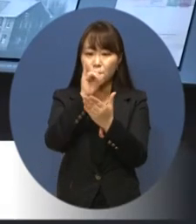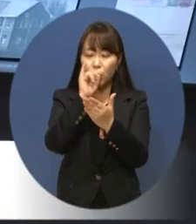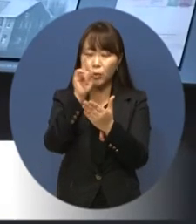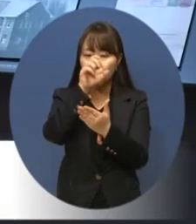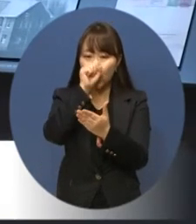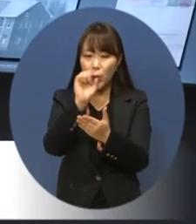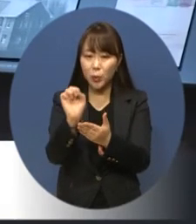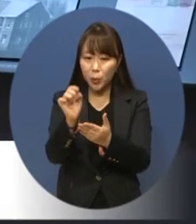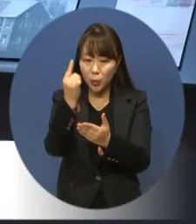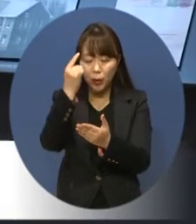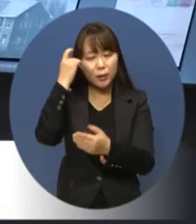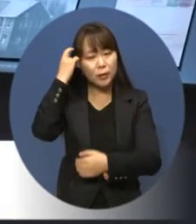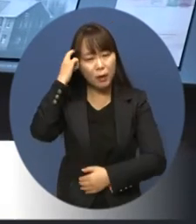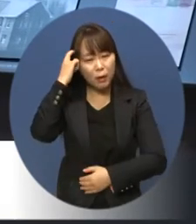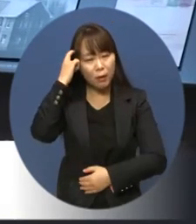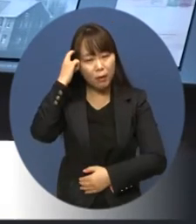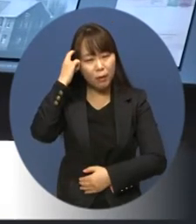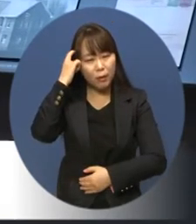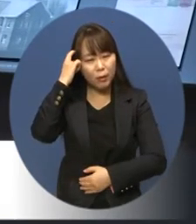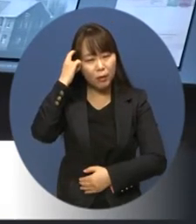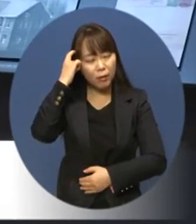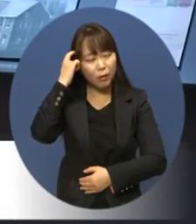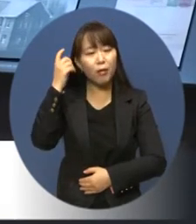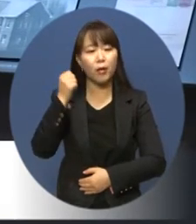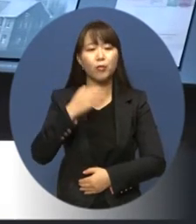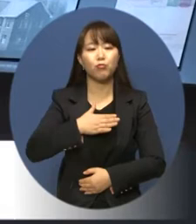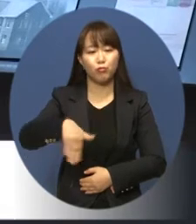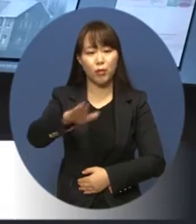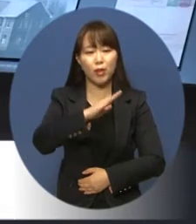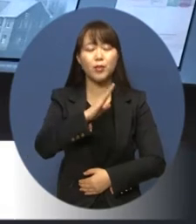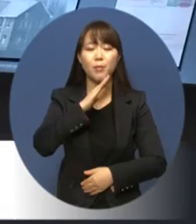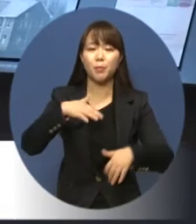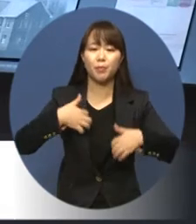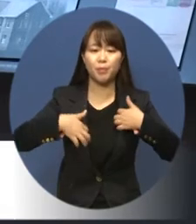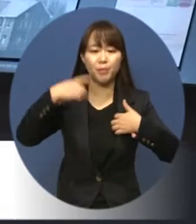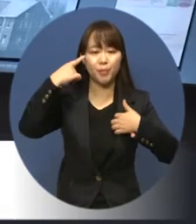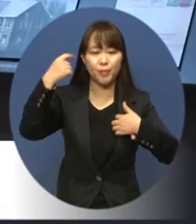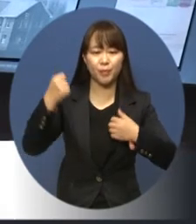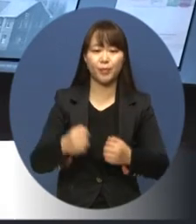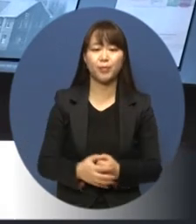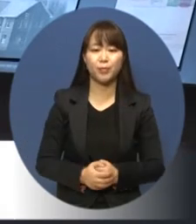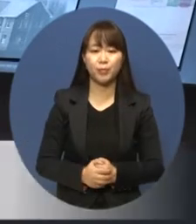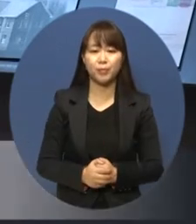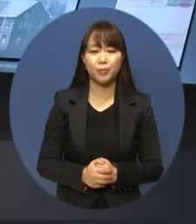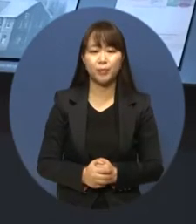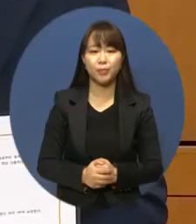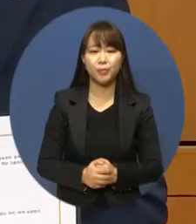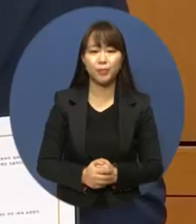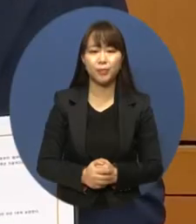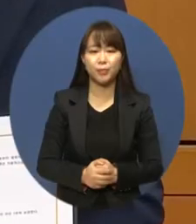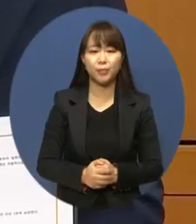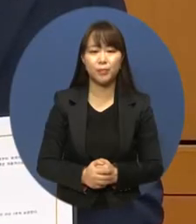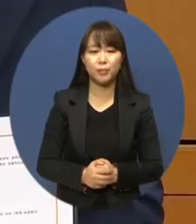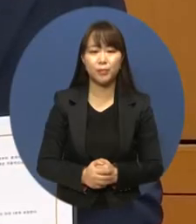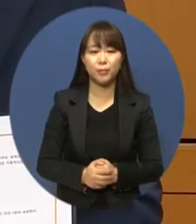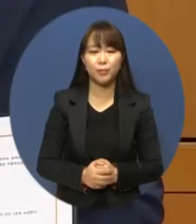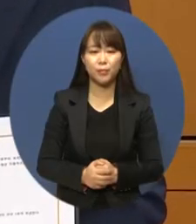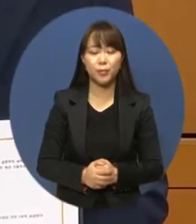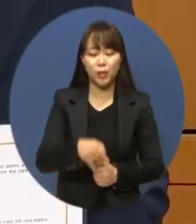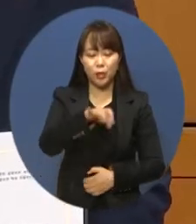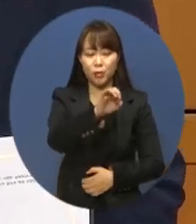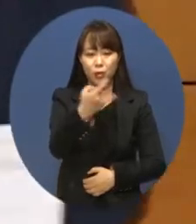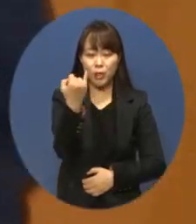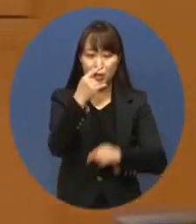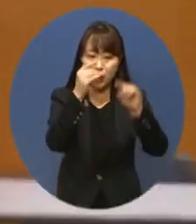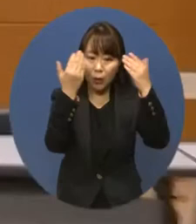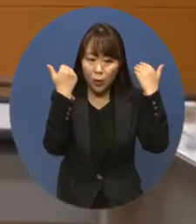어떤 계기가 되려는 어떤 좋은 계기라고 생각해서 저희는 되게 기쁘게 생각하게 됩니다. 한편